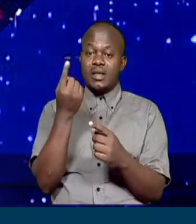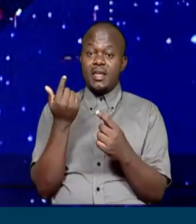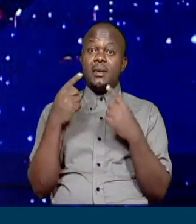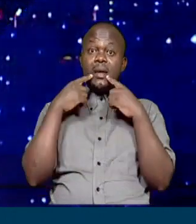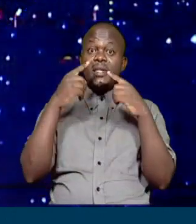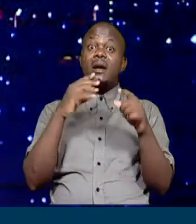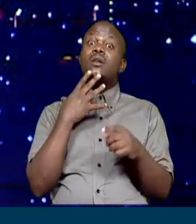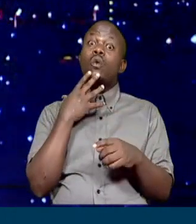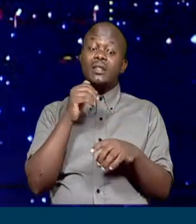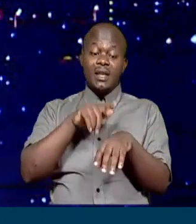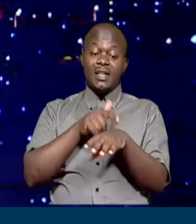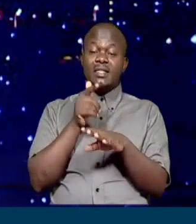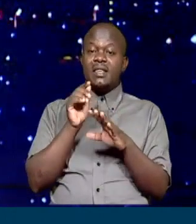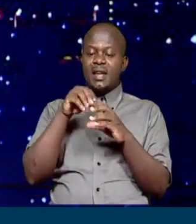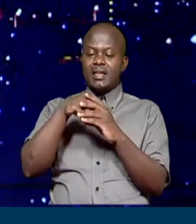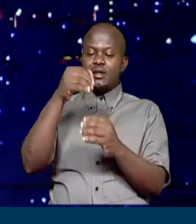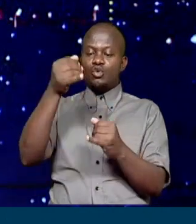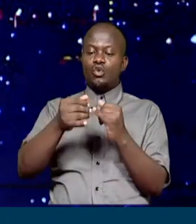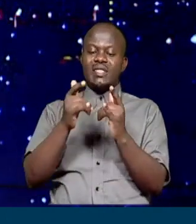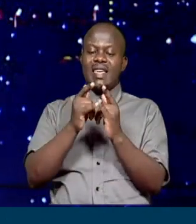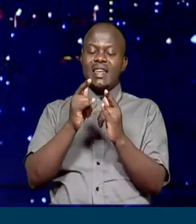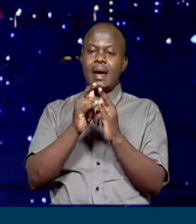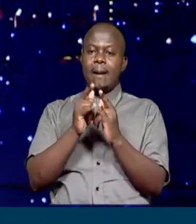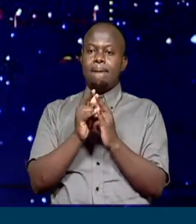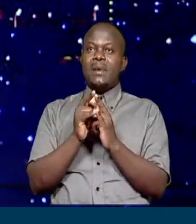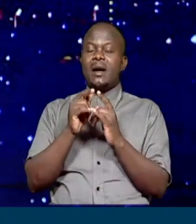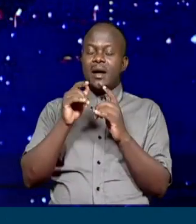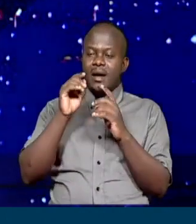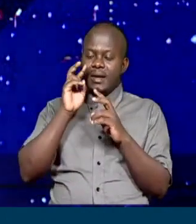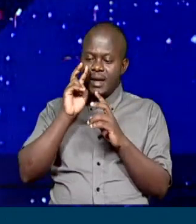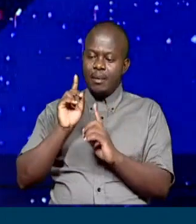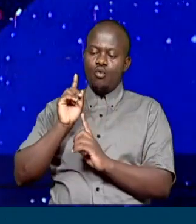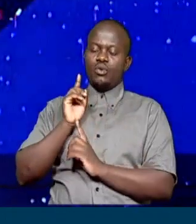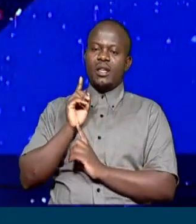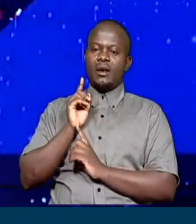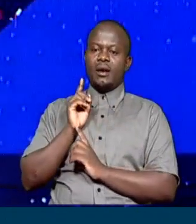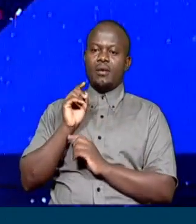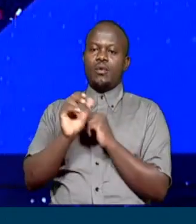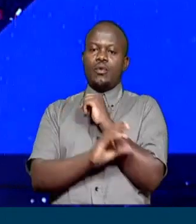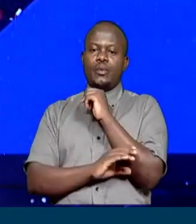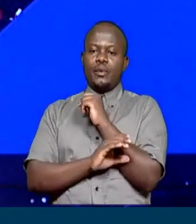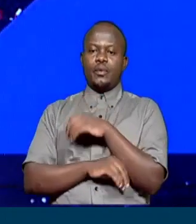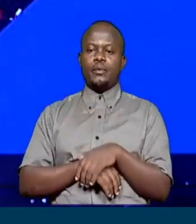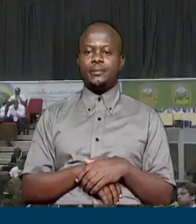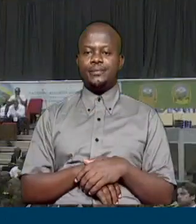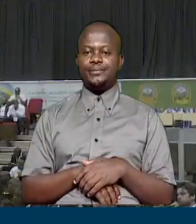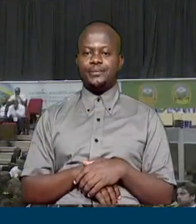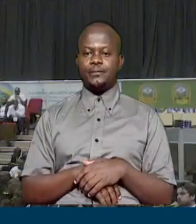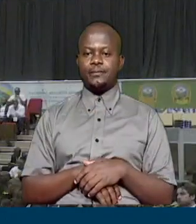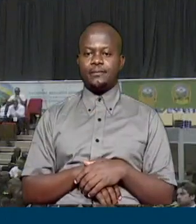w'igihugu inama izwi nka National Security Symposium. Reka tubibaze Pasco Buhora.